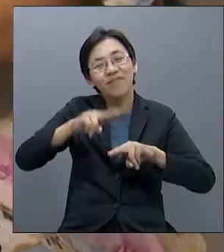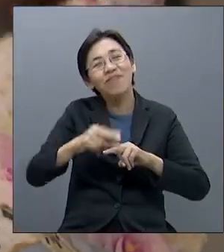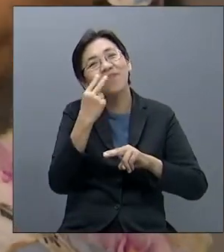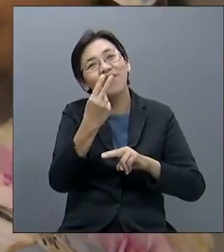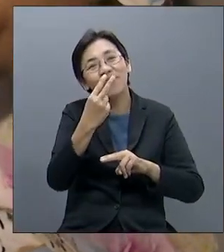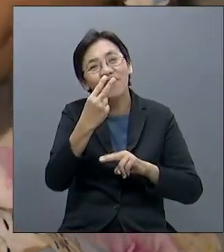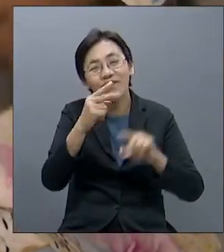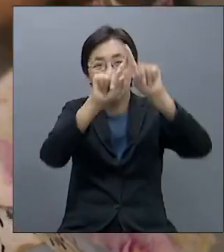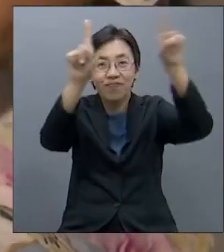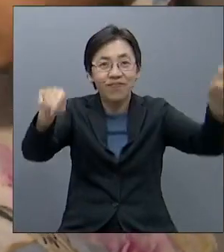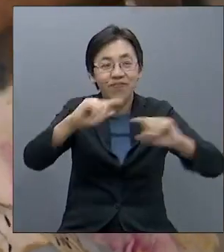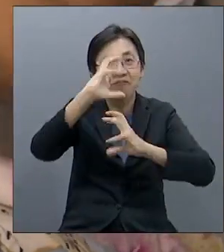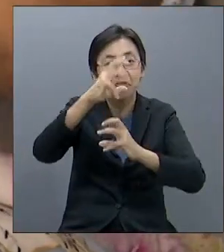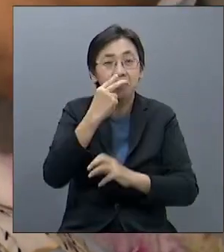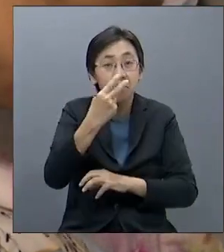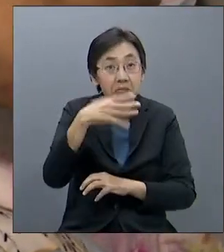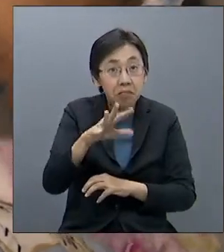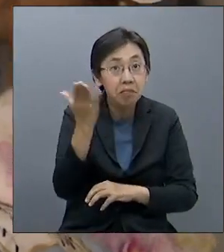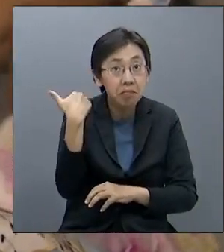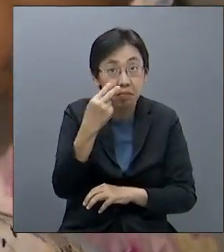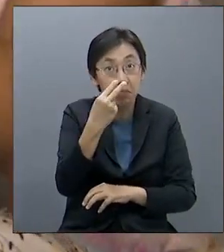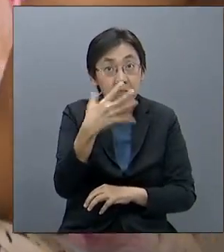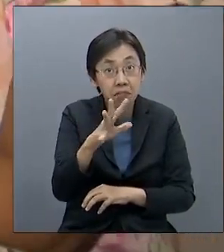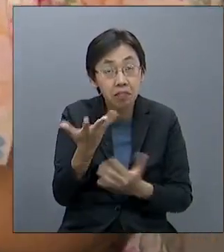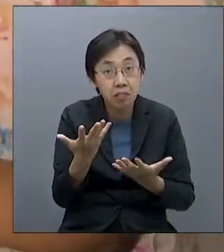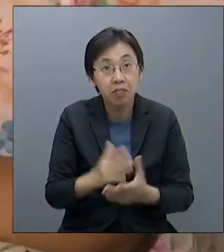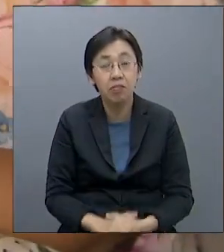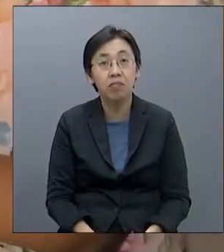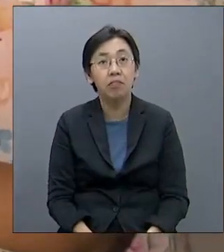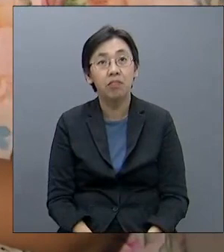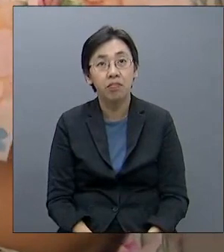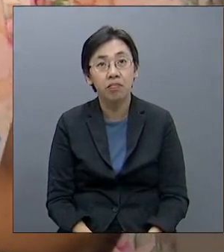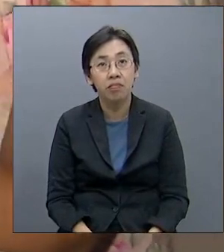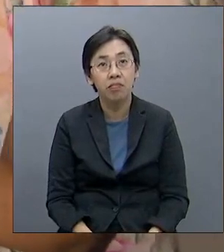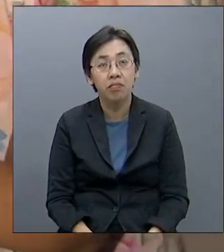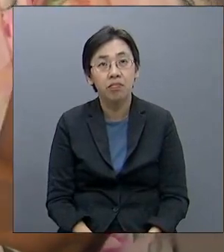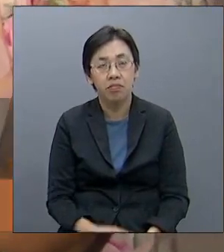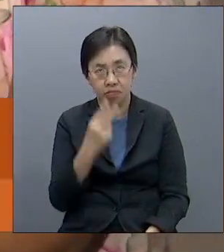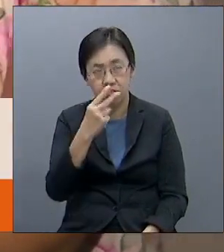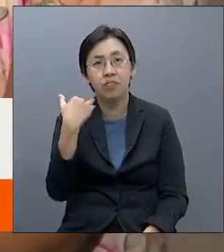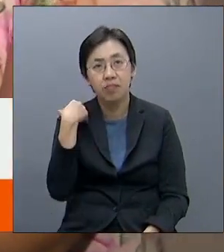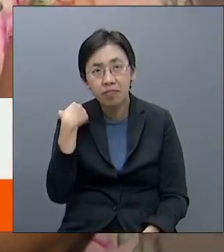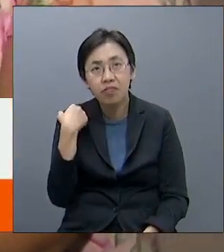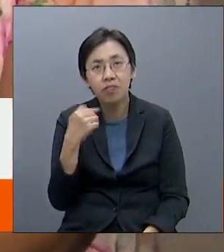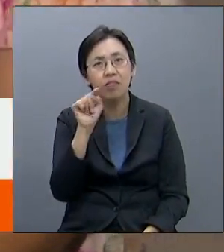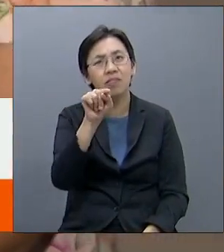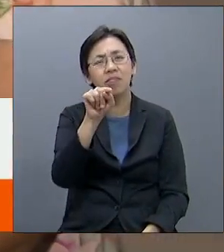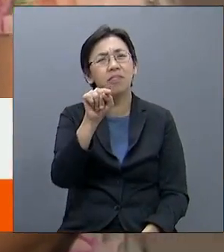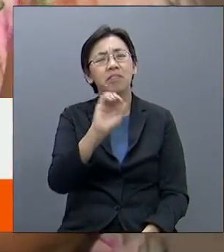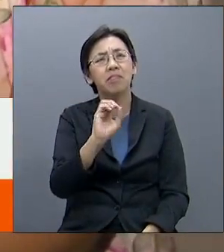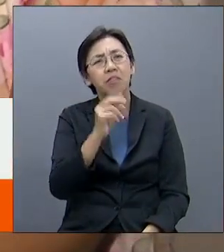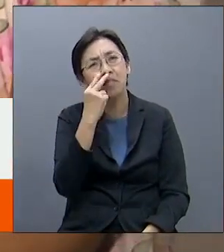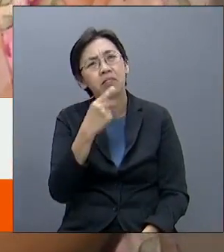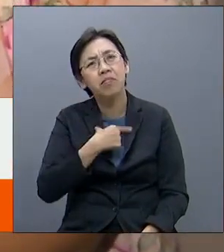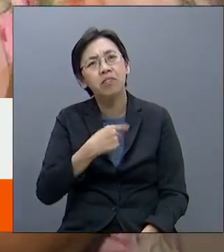ำหรับเรื่องที่ดูเคยดูหนังแบบนี้มาก่อนไหมคาบแม่น้ำเลยค่ะ หนังแบบนี้เคยดูแต่ว่าหนังเรื่องนี้ไม่เคยดูชอบมากและส